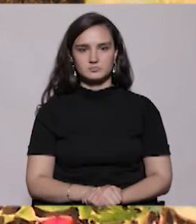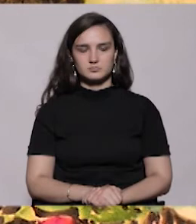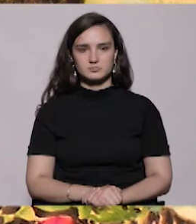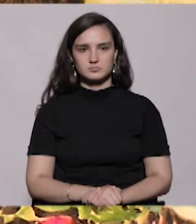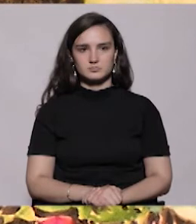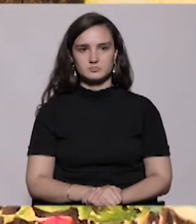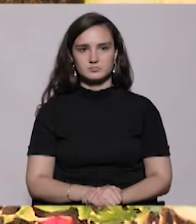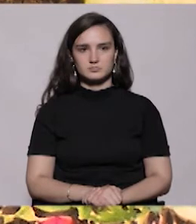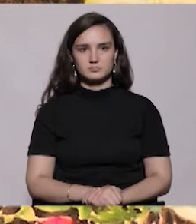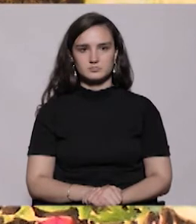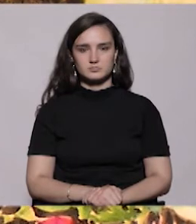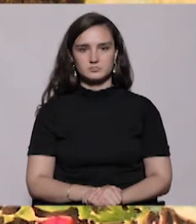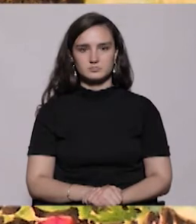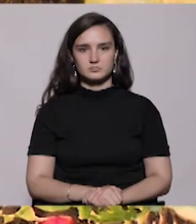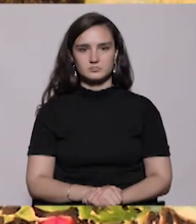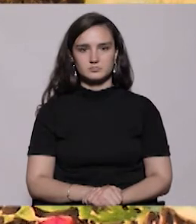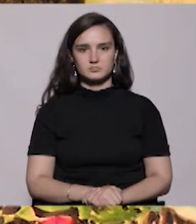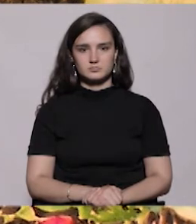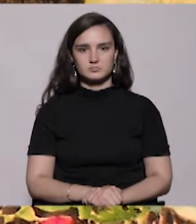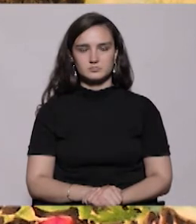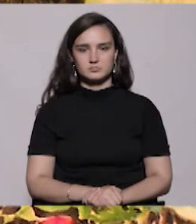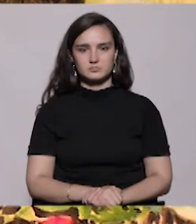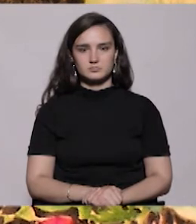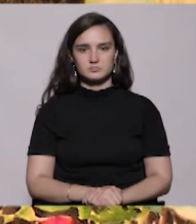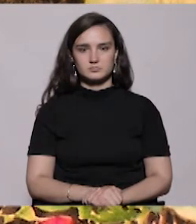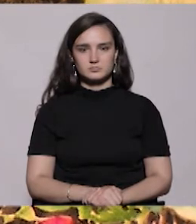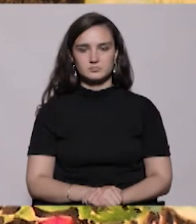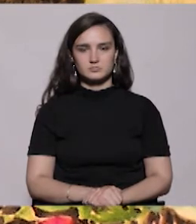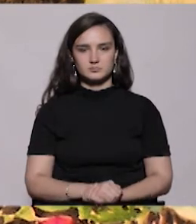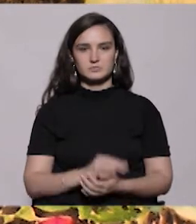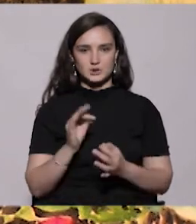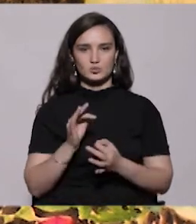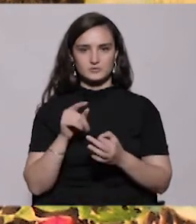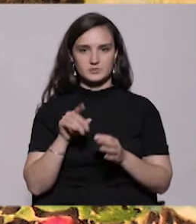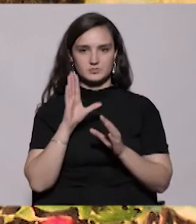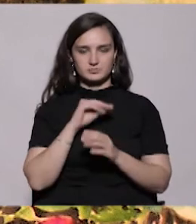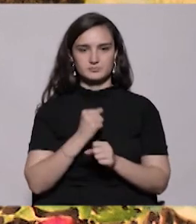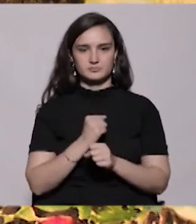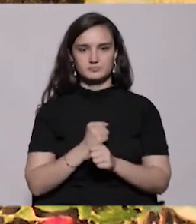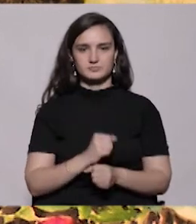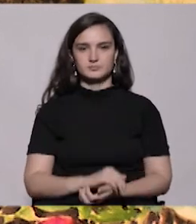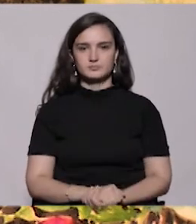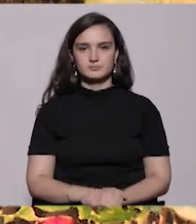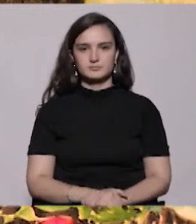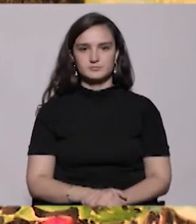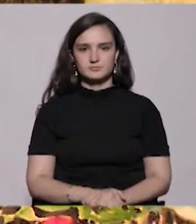აჰა. სულერ მოვასწრო, არა, არა, უშავს. აი ასე.